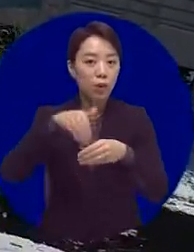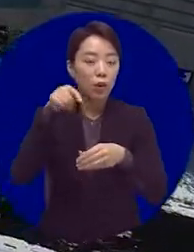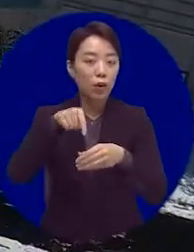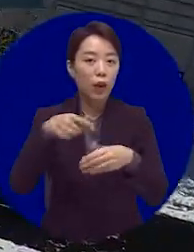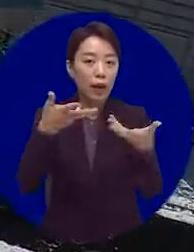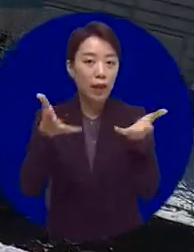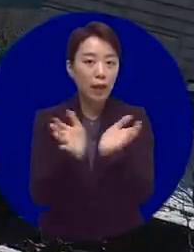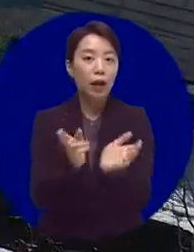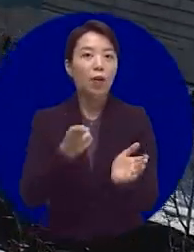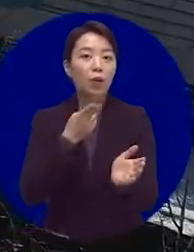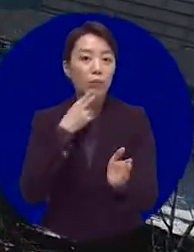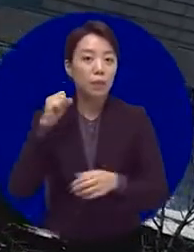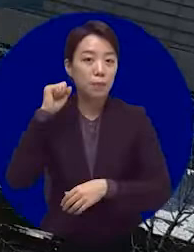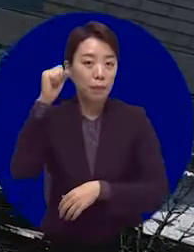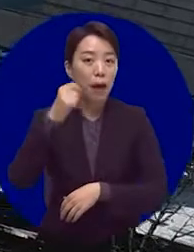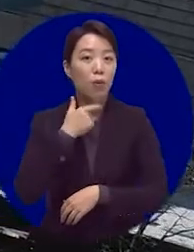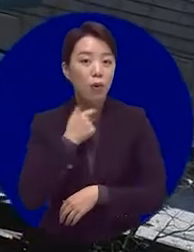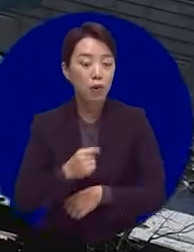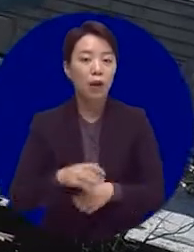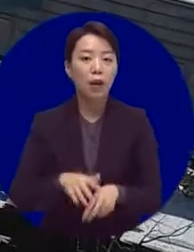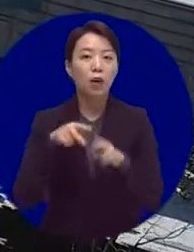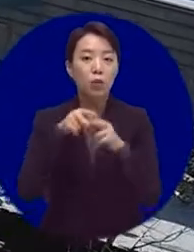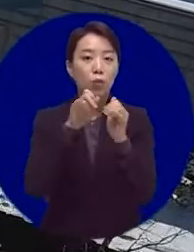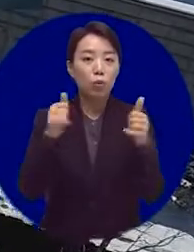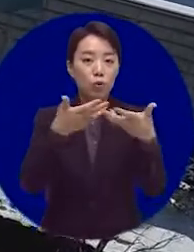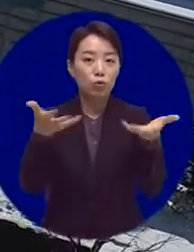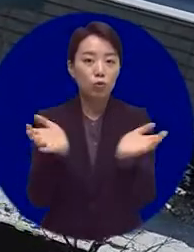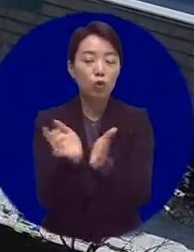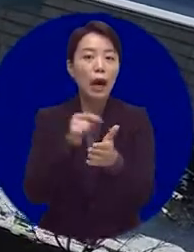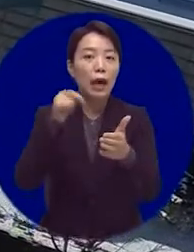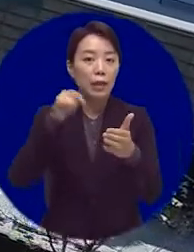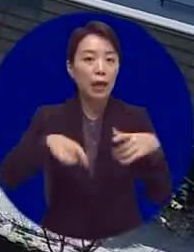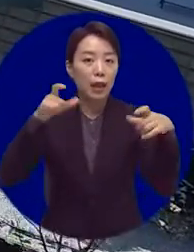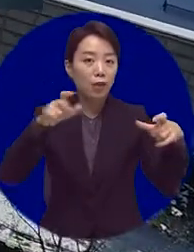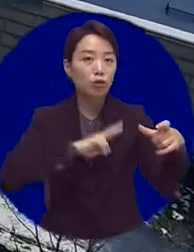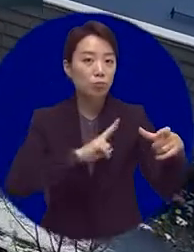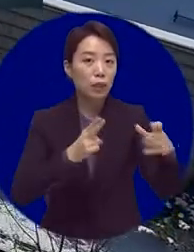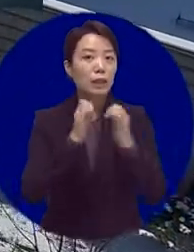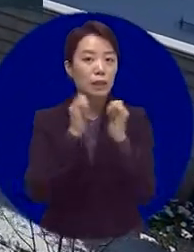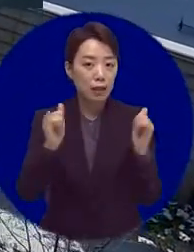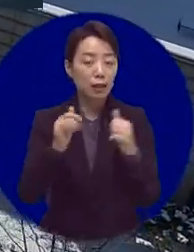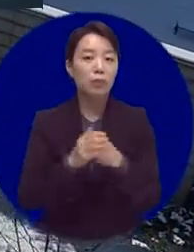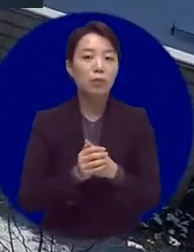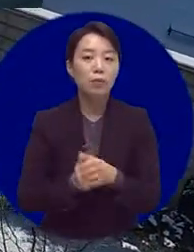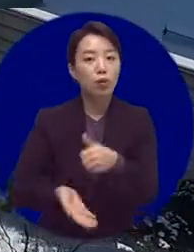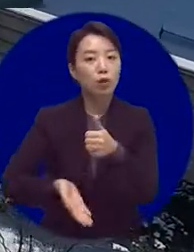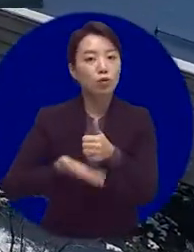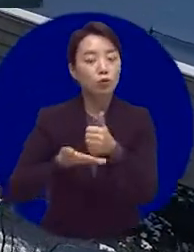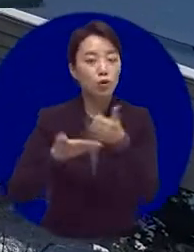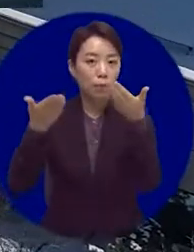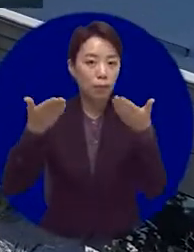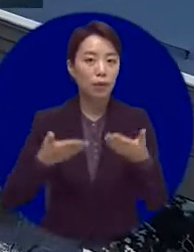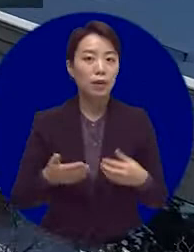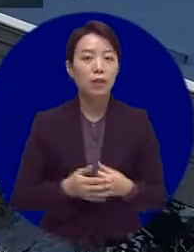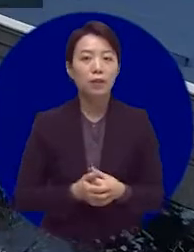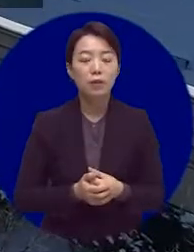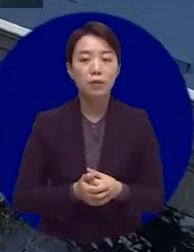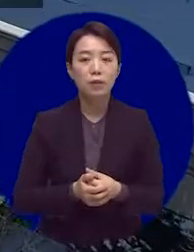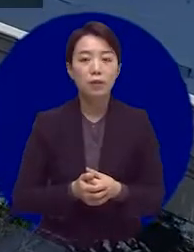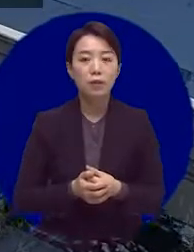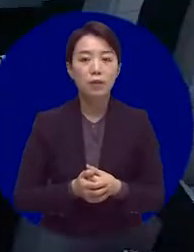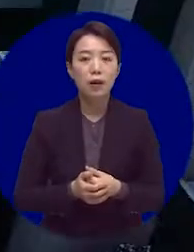재보궐선거에 무소속으로 출마하려는 사람은 입후보할 선거구 안에 주민등록이 되어 있는 선거권자로부터 추천을 받아야